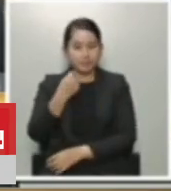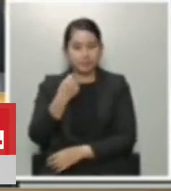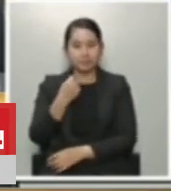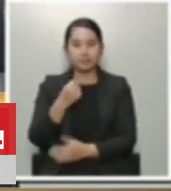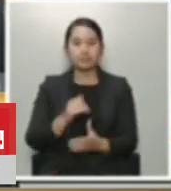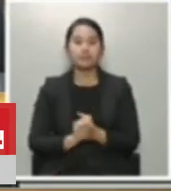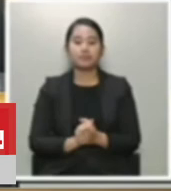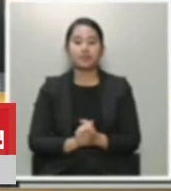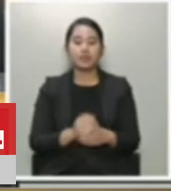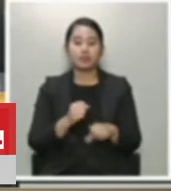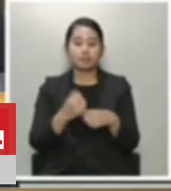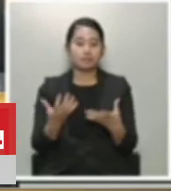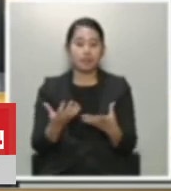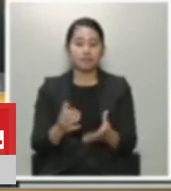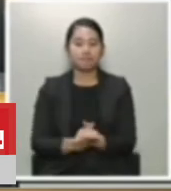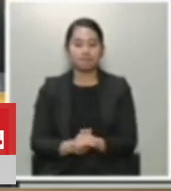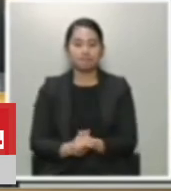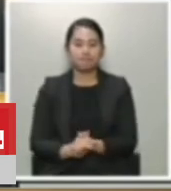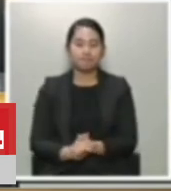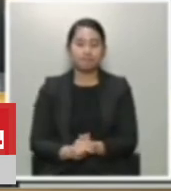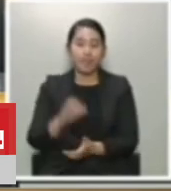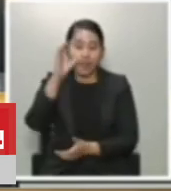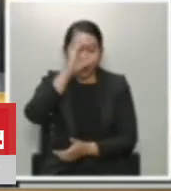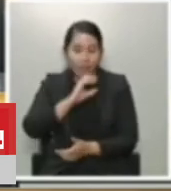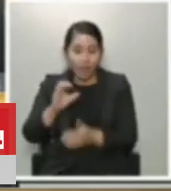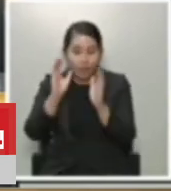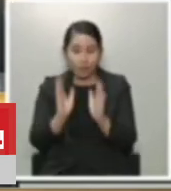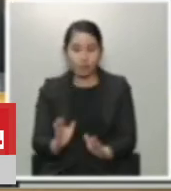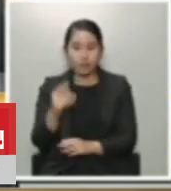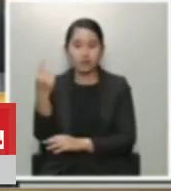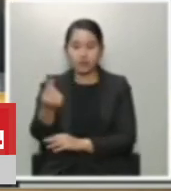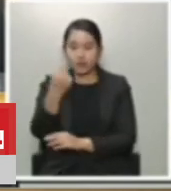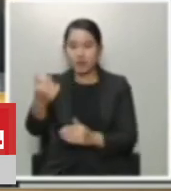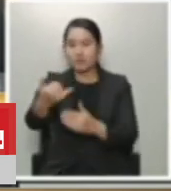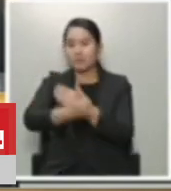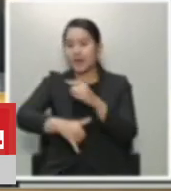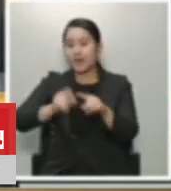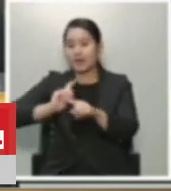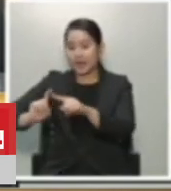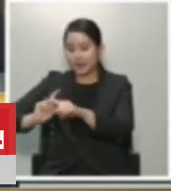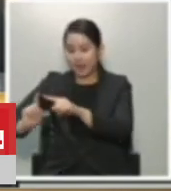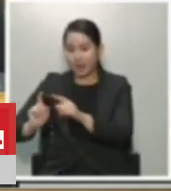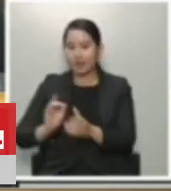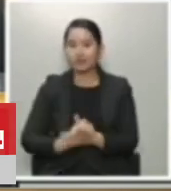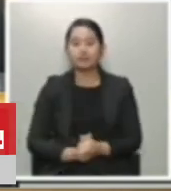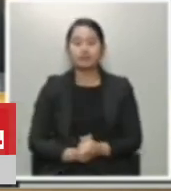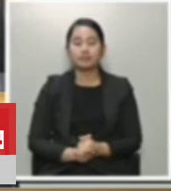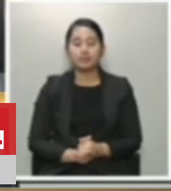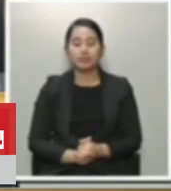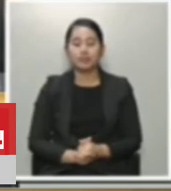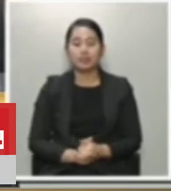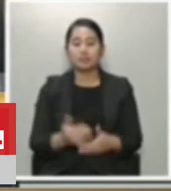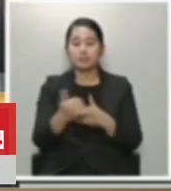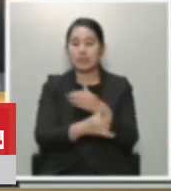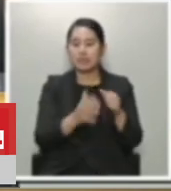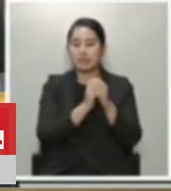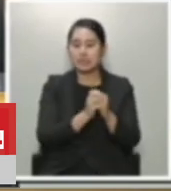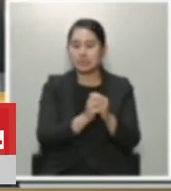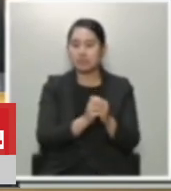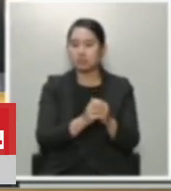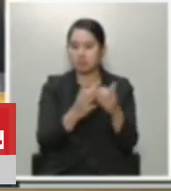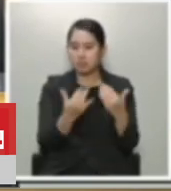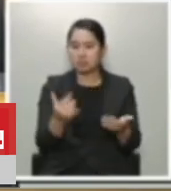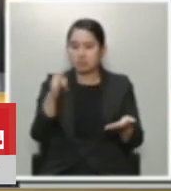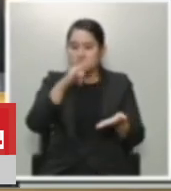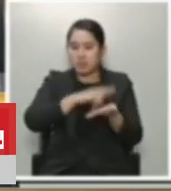ะครับหานักท่องเที่ยวนะครับจากนะครับประเทศอื่นเข้ามาทดแทนนะครับประเทศจีนนะครับซึ่งมันจะส่งผล